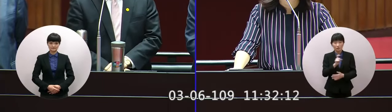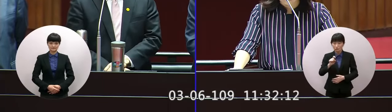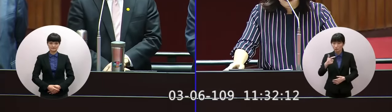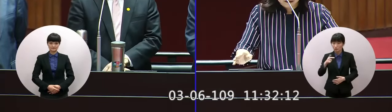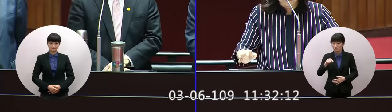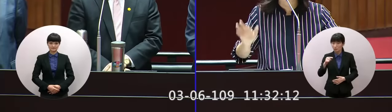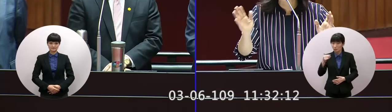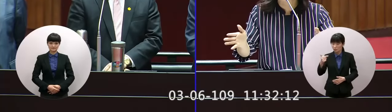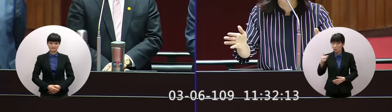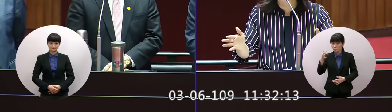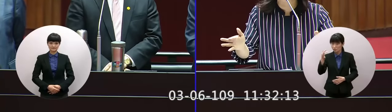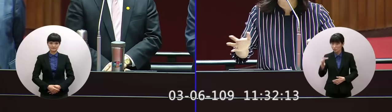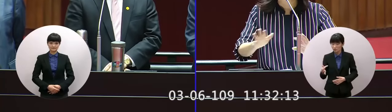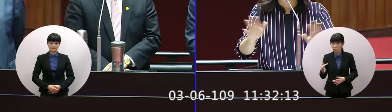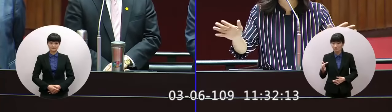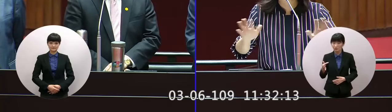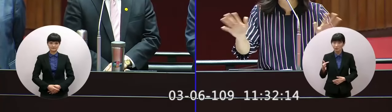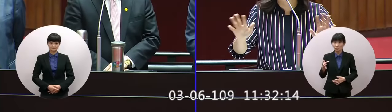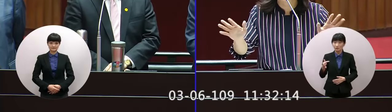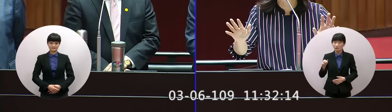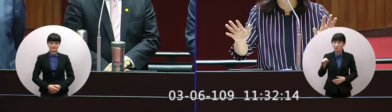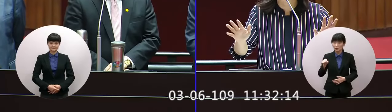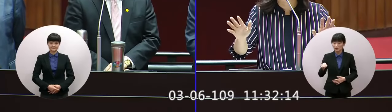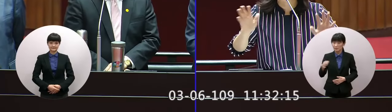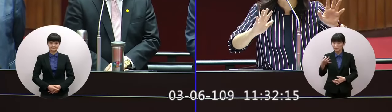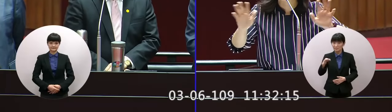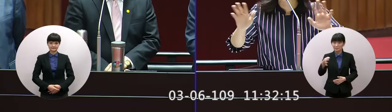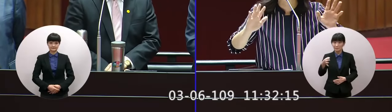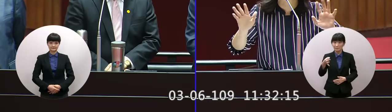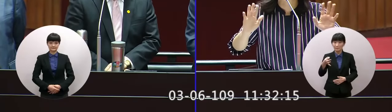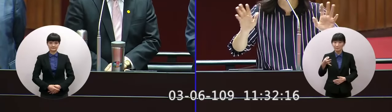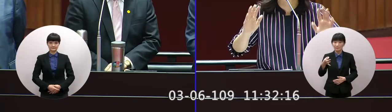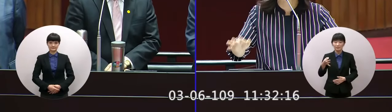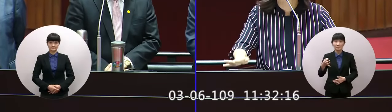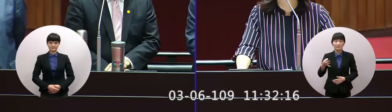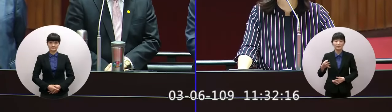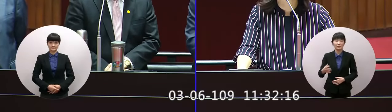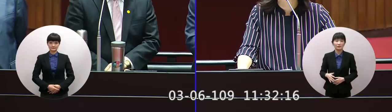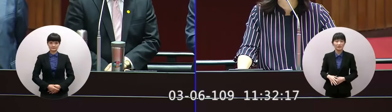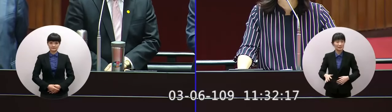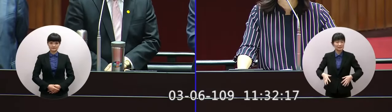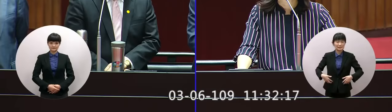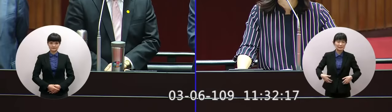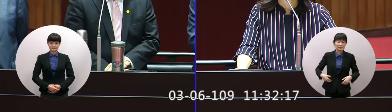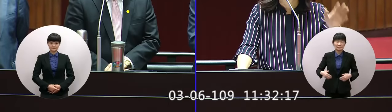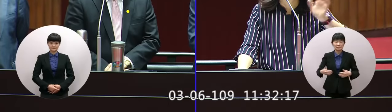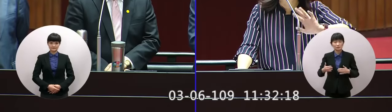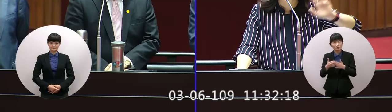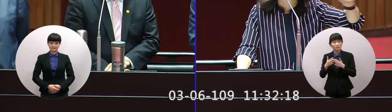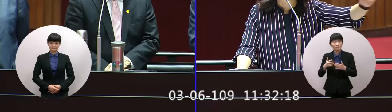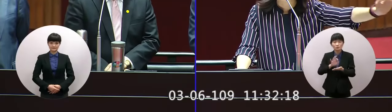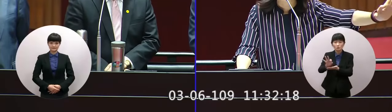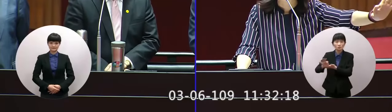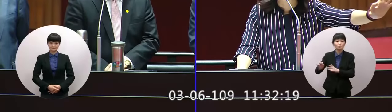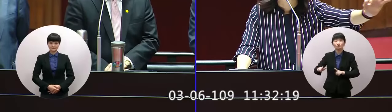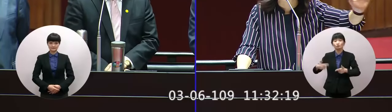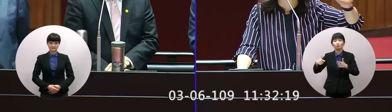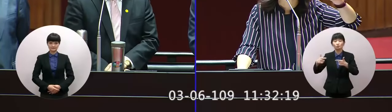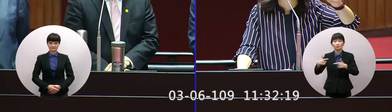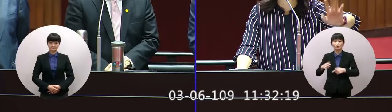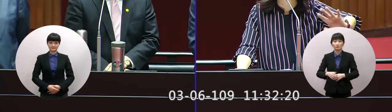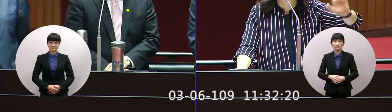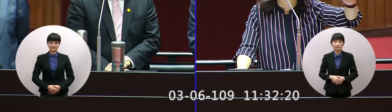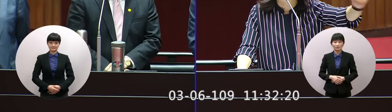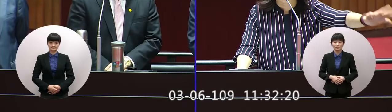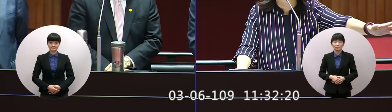16.6亿，好，16.6亿，因为那个钱呐、很多都不是急需的，也可以回到各部